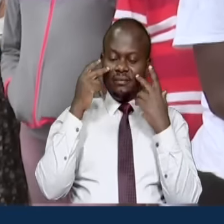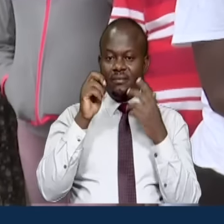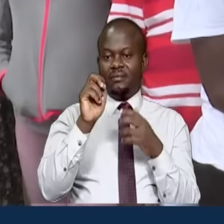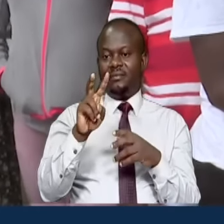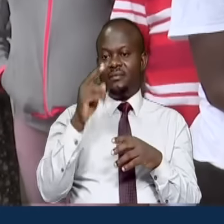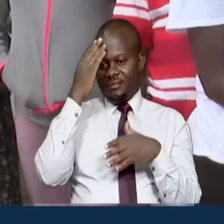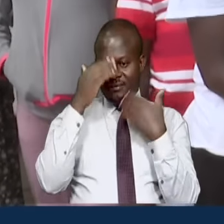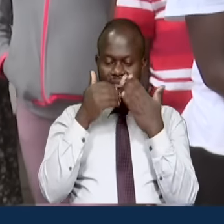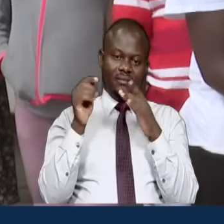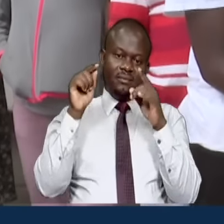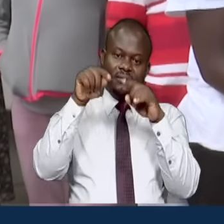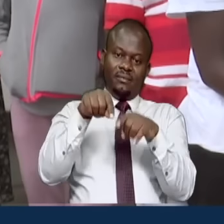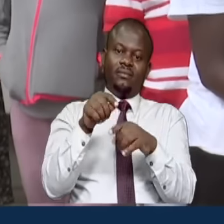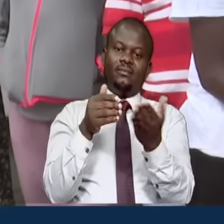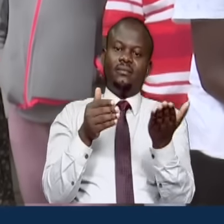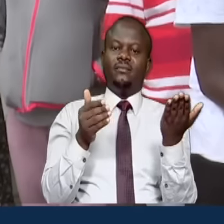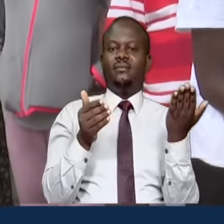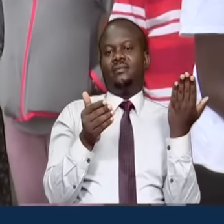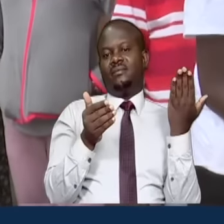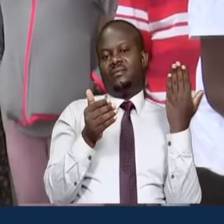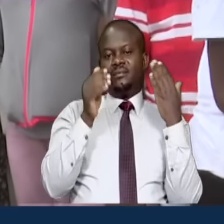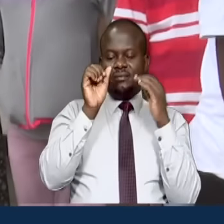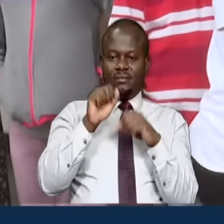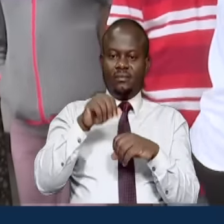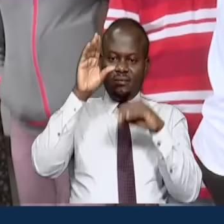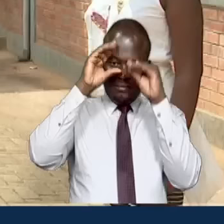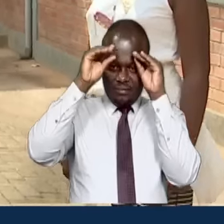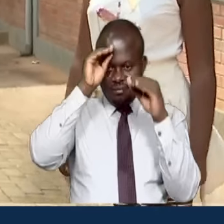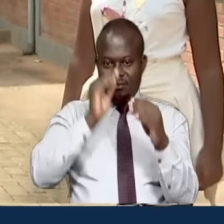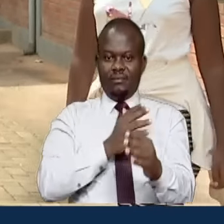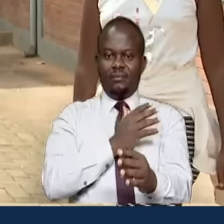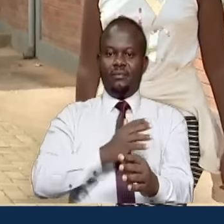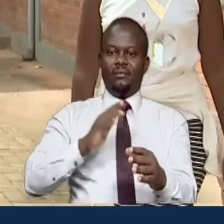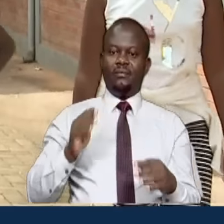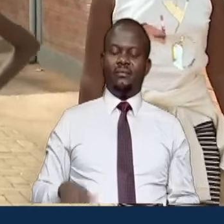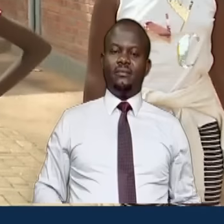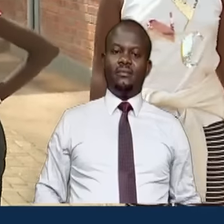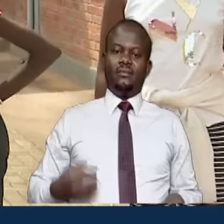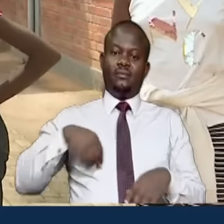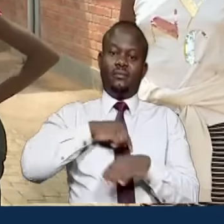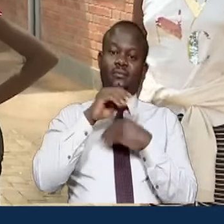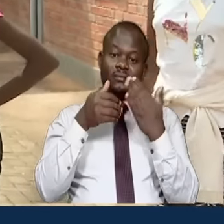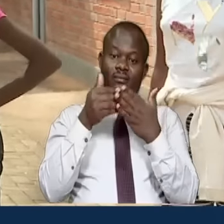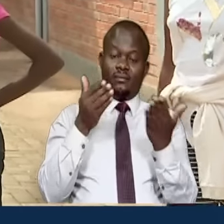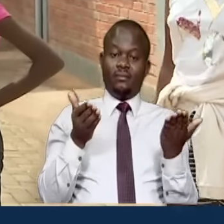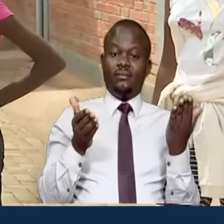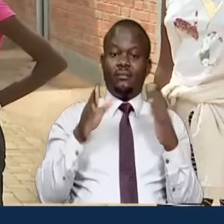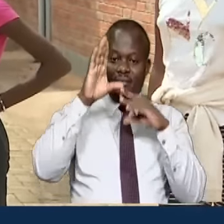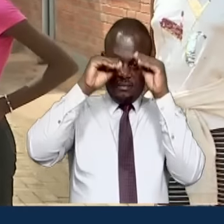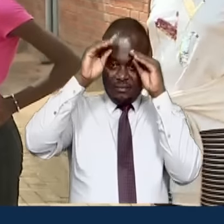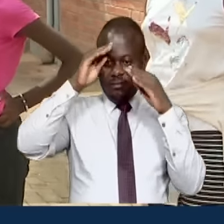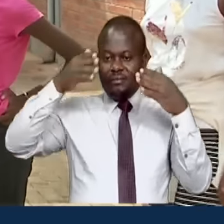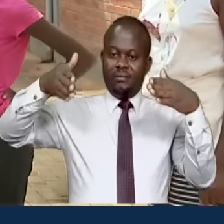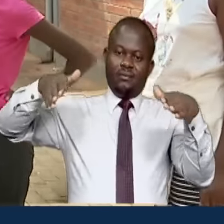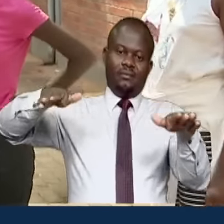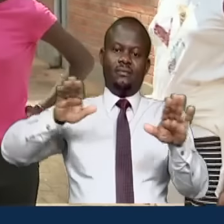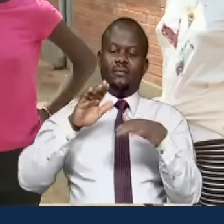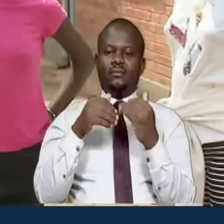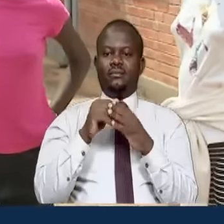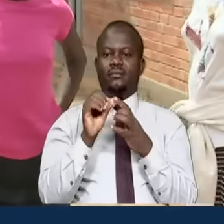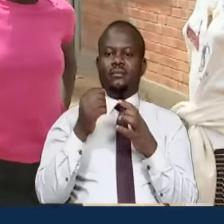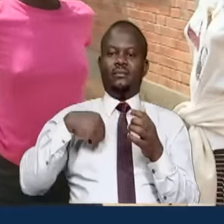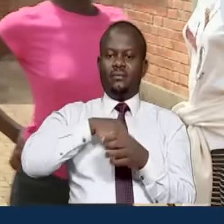aho kugira ngo uze kuri David Temple wige umuzika. Mbaye njano muri vacances kwiga kubyina imbyino gakondo